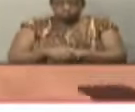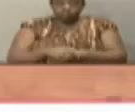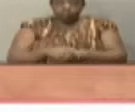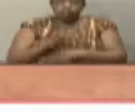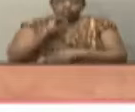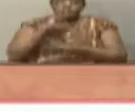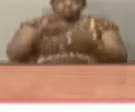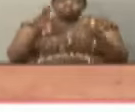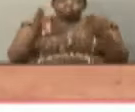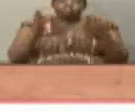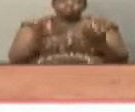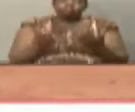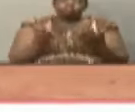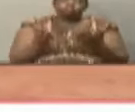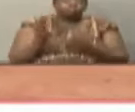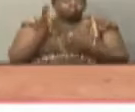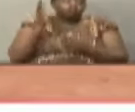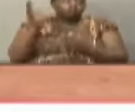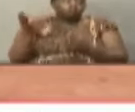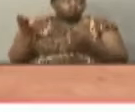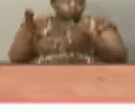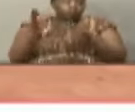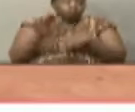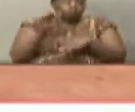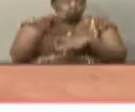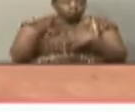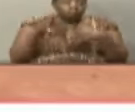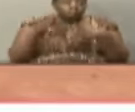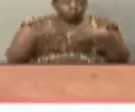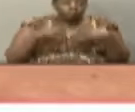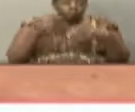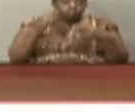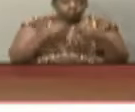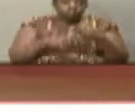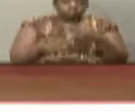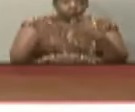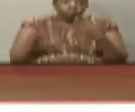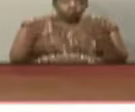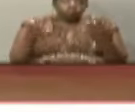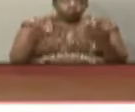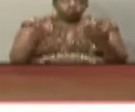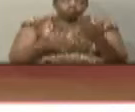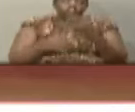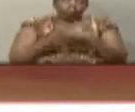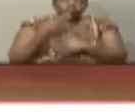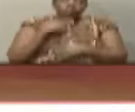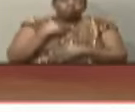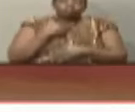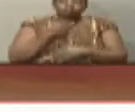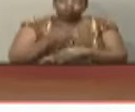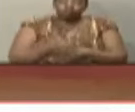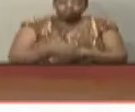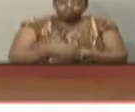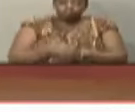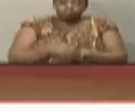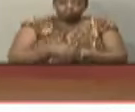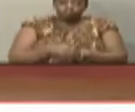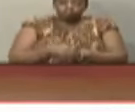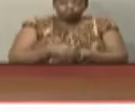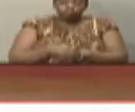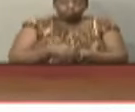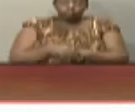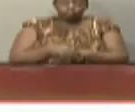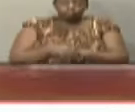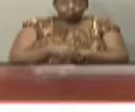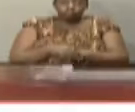gye bafunyemu amawulire g'okufa kwa Alexis n'akkiriza okugera kwa Allah. Mbadde mweyagalira mu nnyo nyolayi lwakuba nti